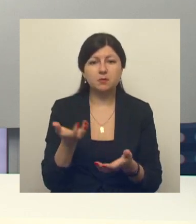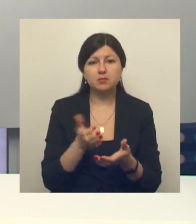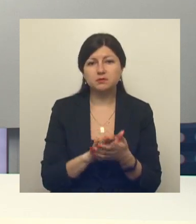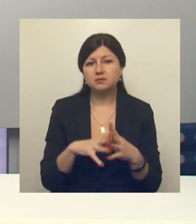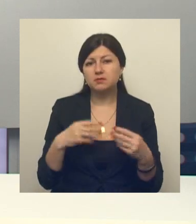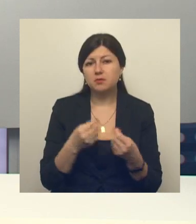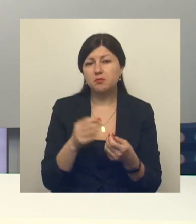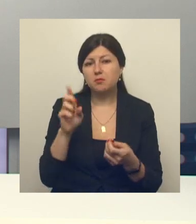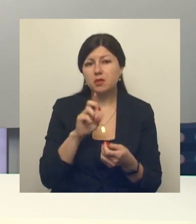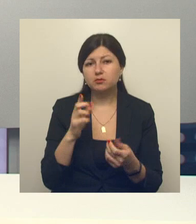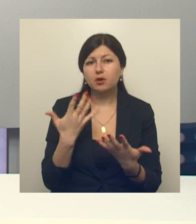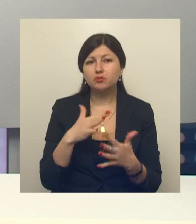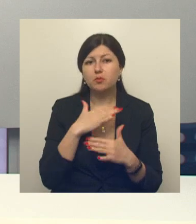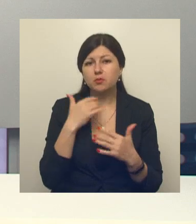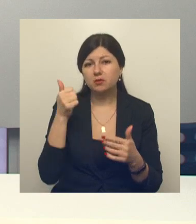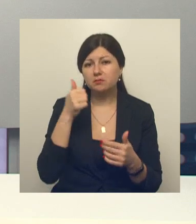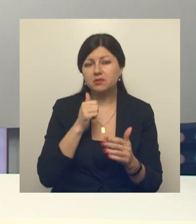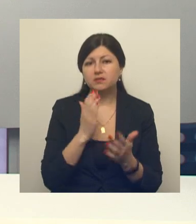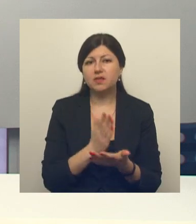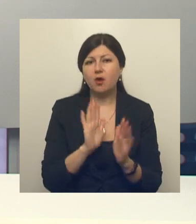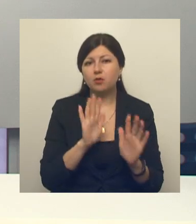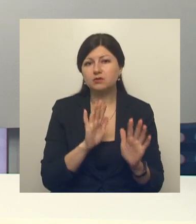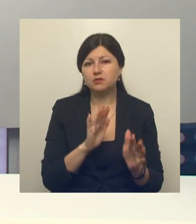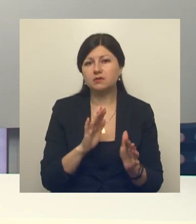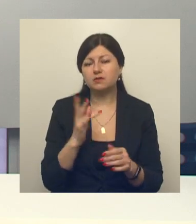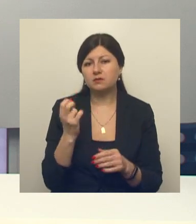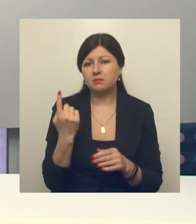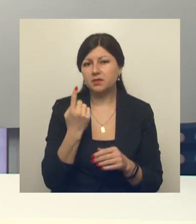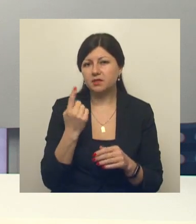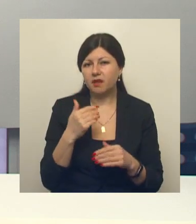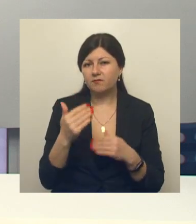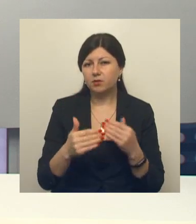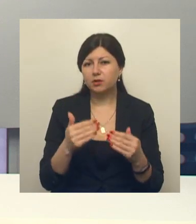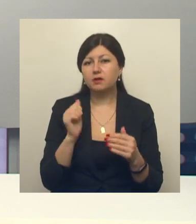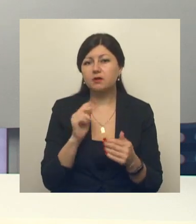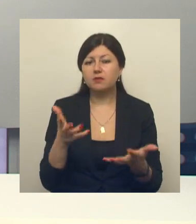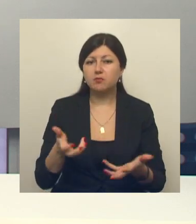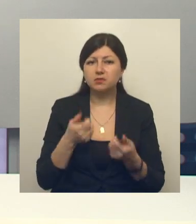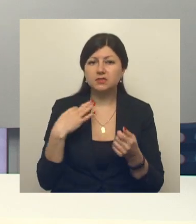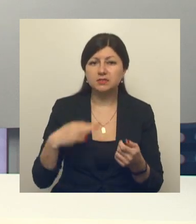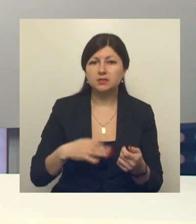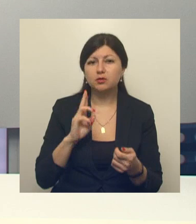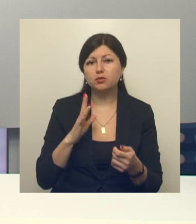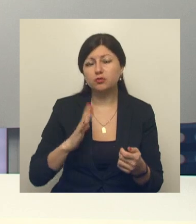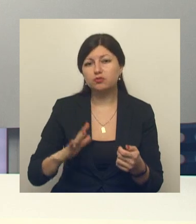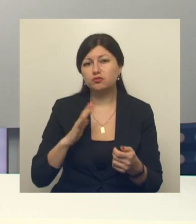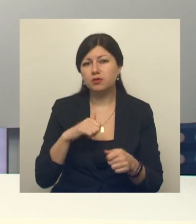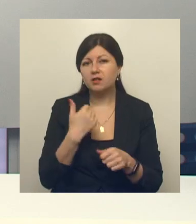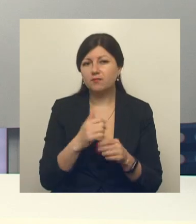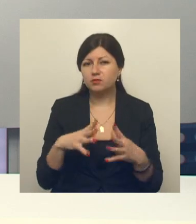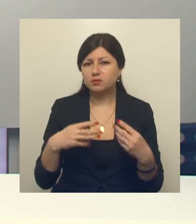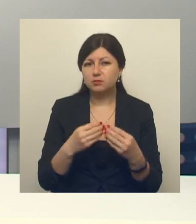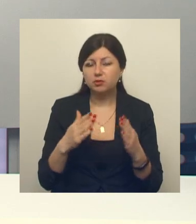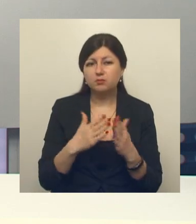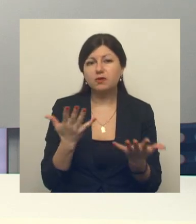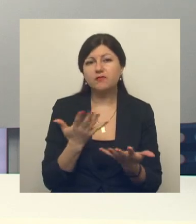семьей белгородца, который уже много месяцев находится на передовой. Как его поддерживает сын? Кто ждет главу семьи дома? И какие в